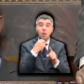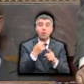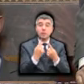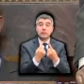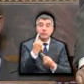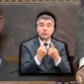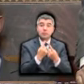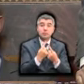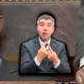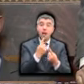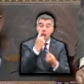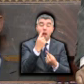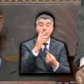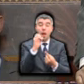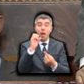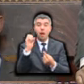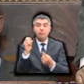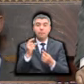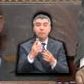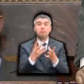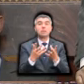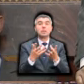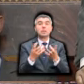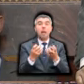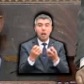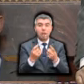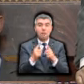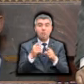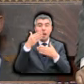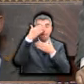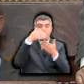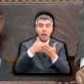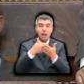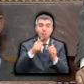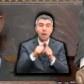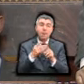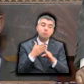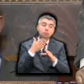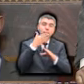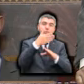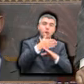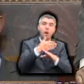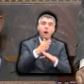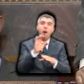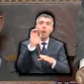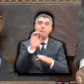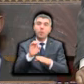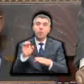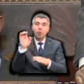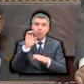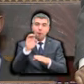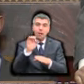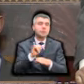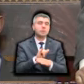عن الآلاف من المهاجرين الذين أصبحوا يتخذون من المغرب ماشي فقط محطة عبور، وإنما أصبحت محطة